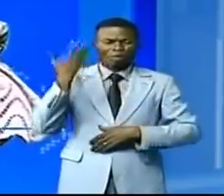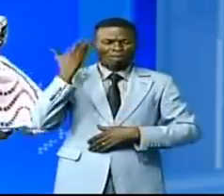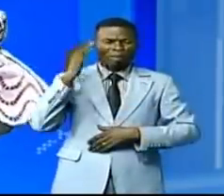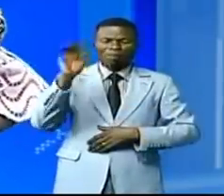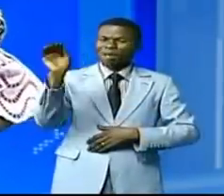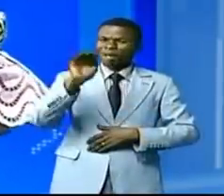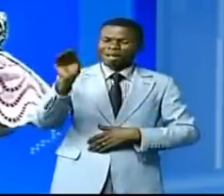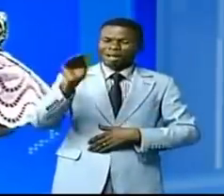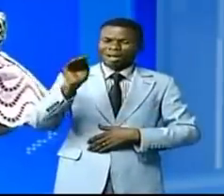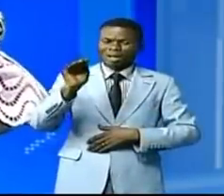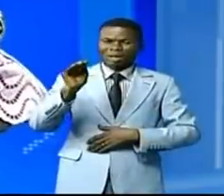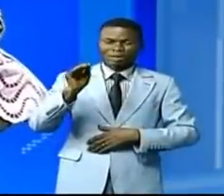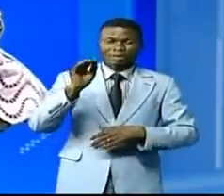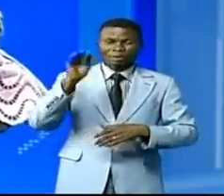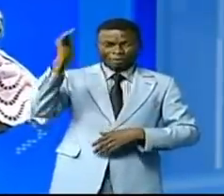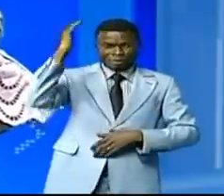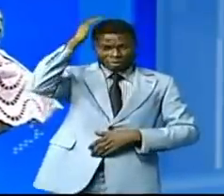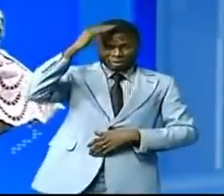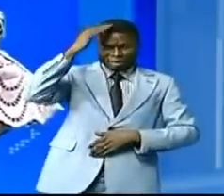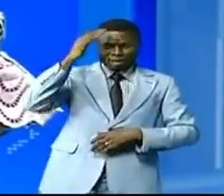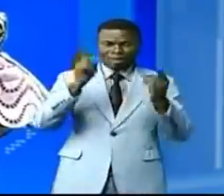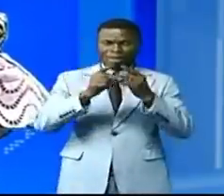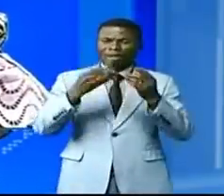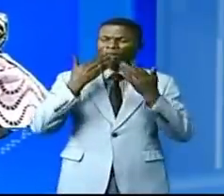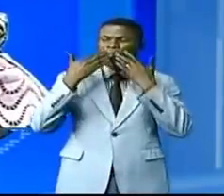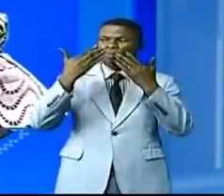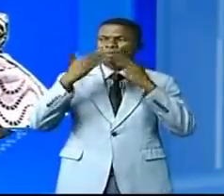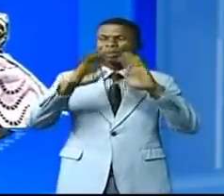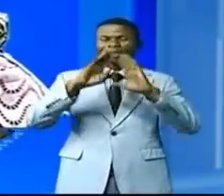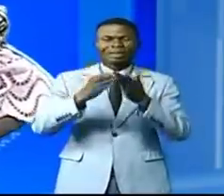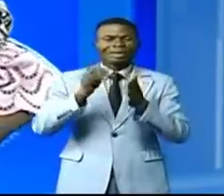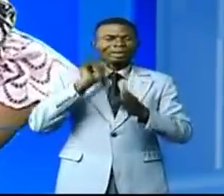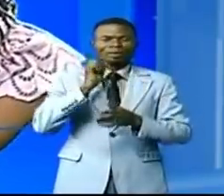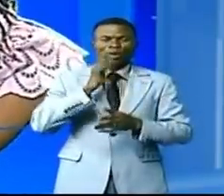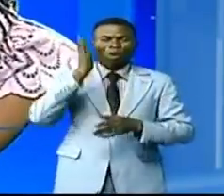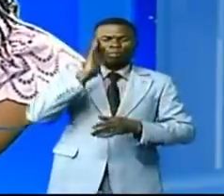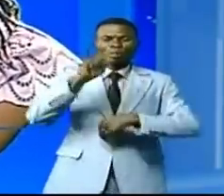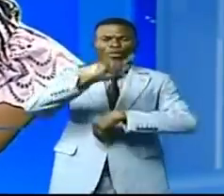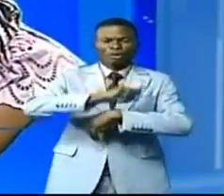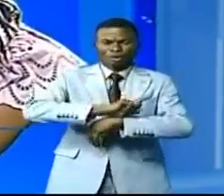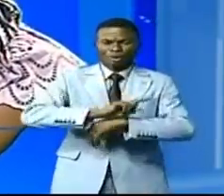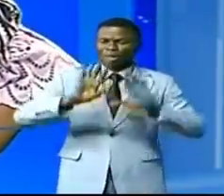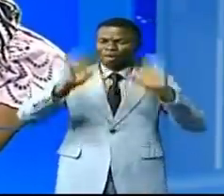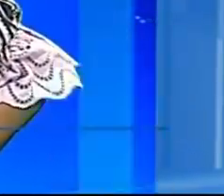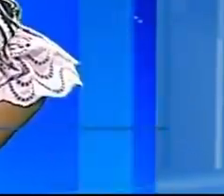Moi, je vous retrouve demain à 20h. Excellent début de week-end à toutes et à tous. Au revoir.